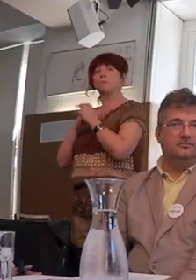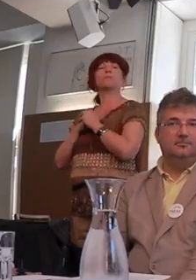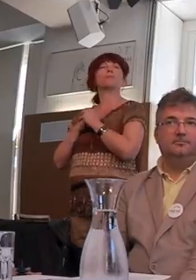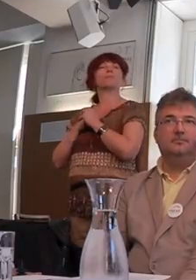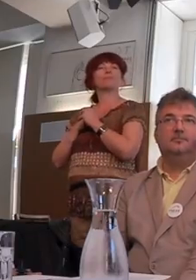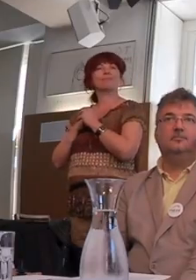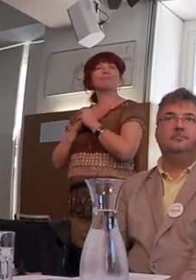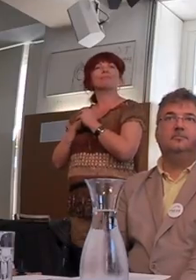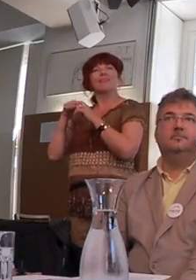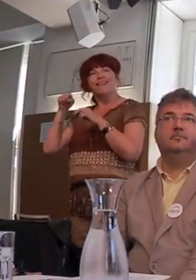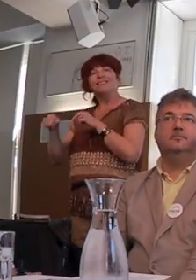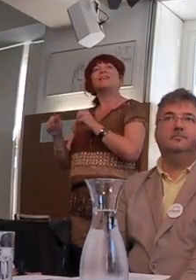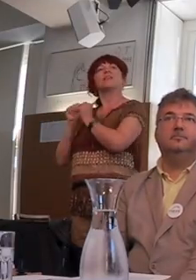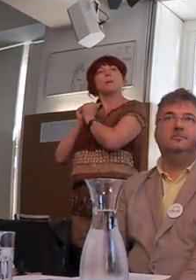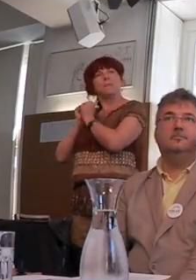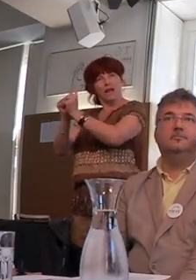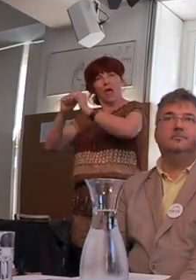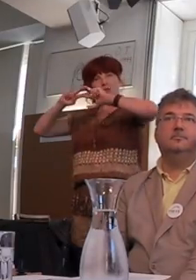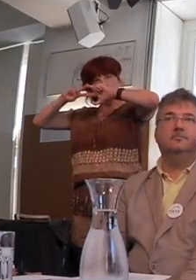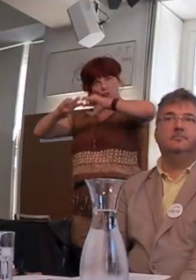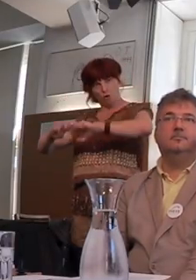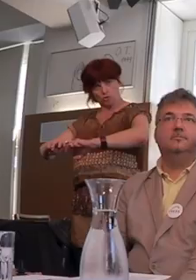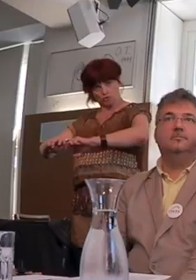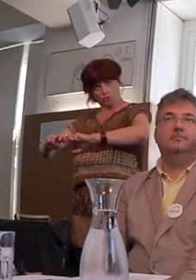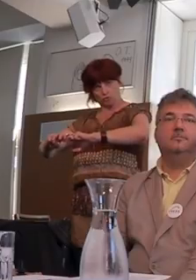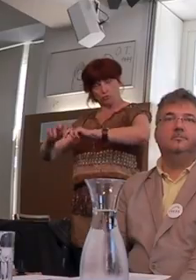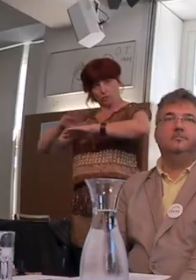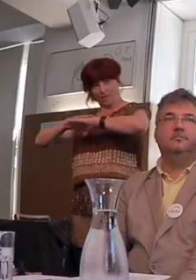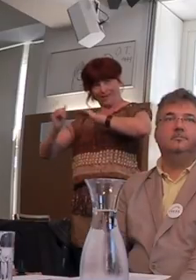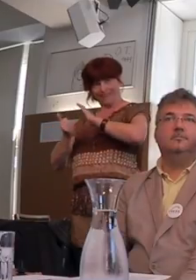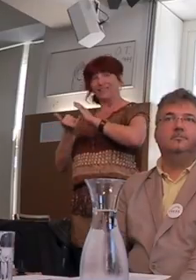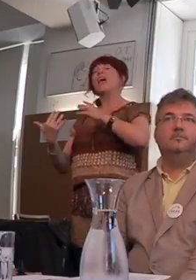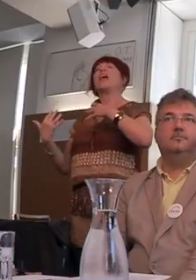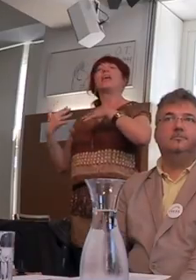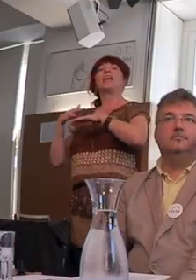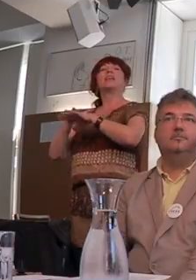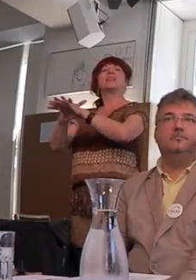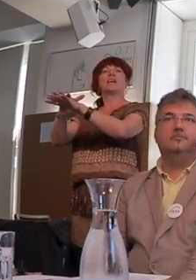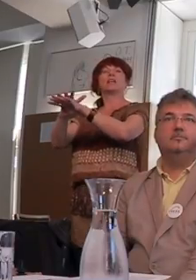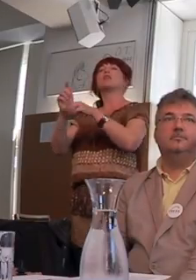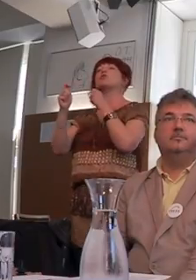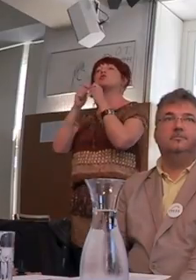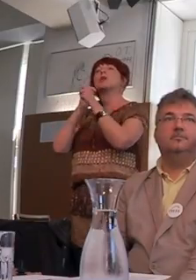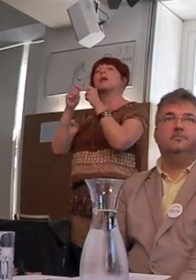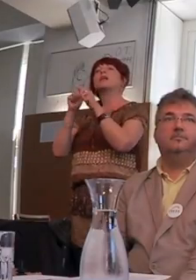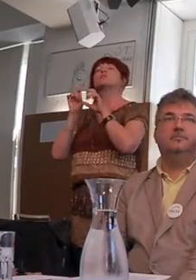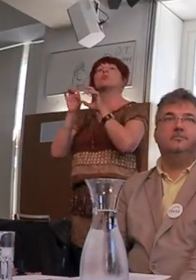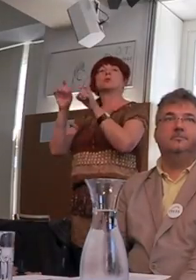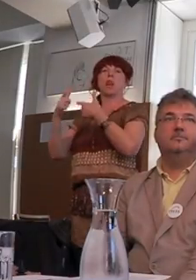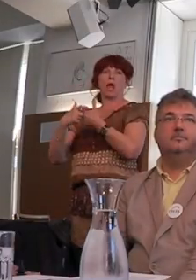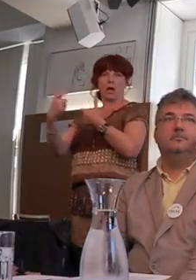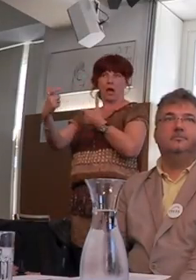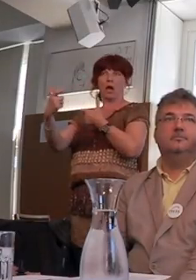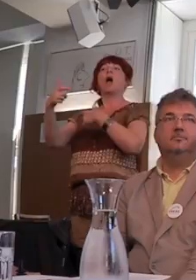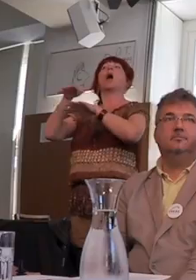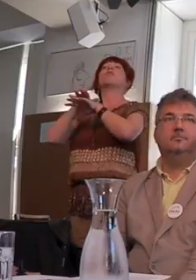in diesem Begleitforschungsprojekt, das war der integrative Journalismuslehrgang, den der Franz Josef Reinig damals in